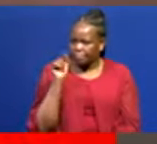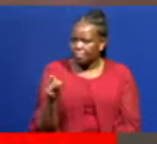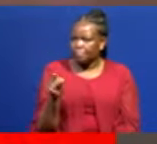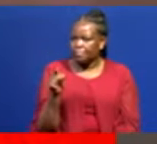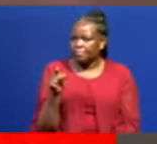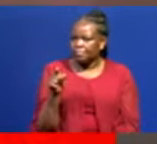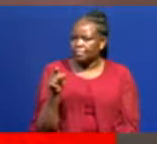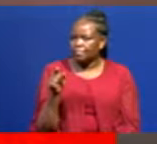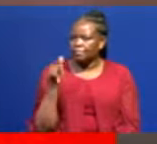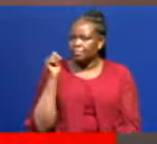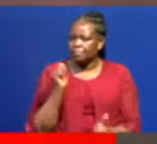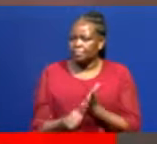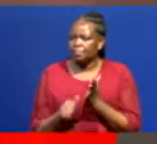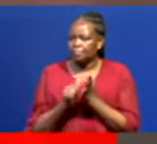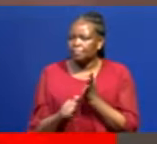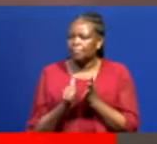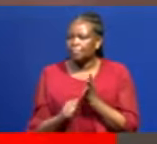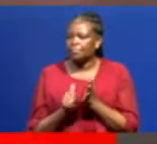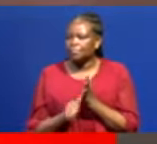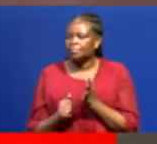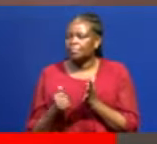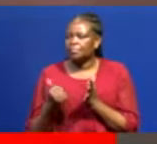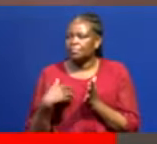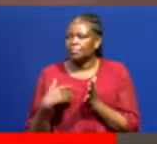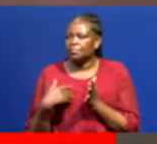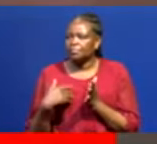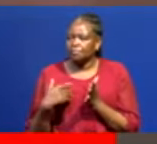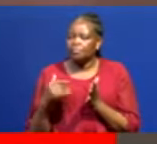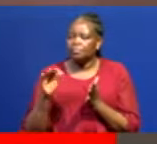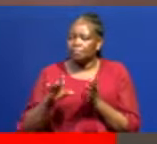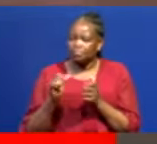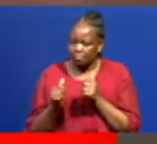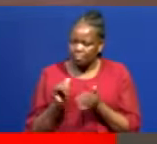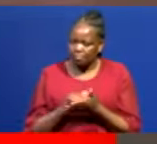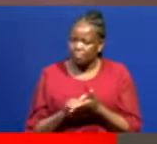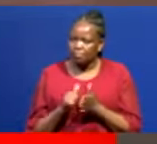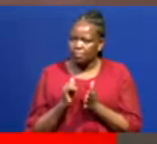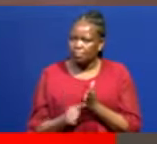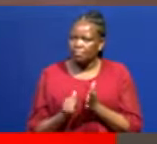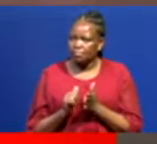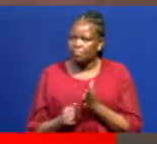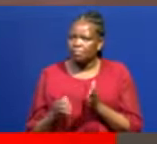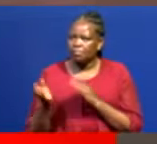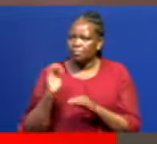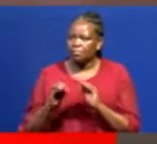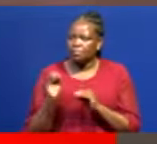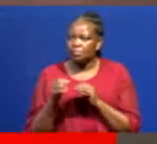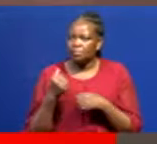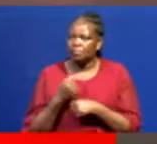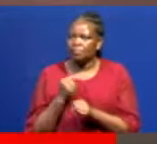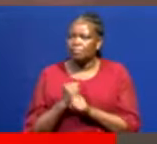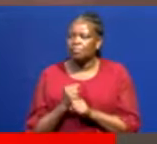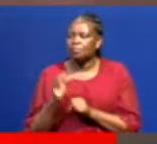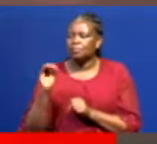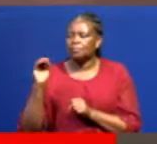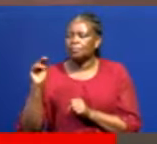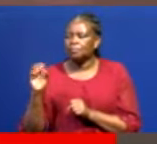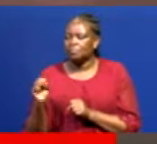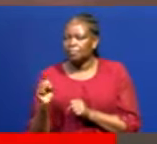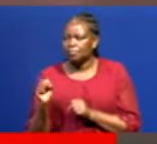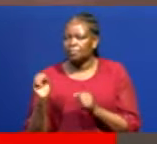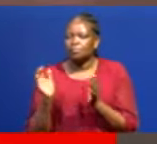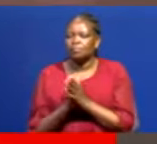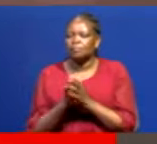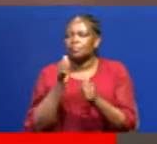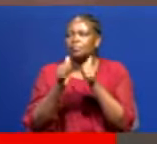know, mahindi kwa mfano, tuna sequence, tunajua ni sehemu gani ya hii mahindi yenye inachangia kutengeneza carbohydrates. Ni